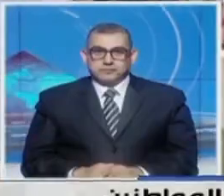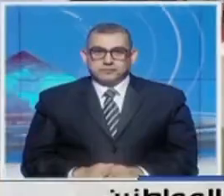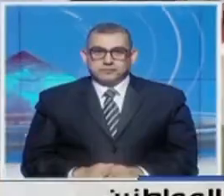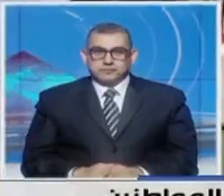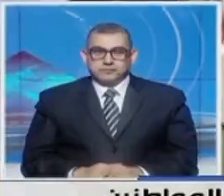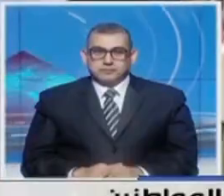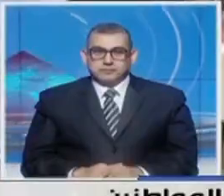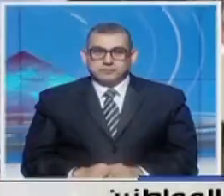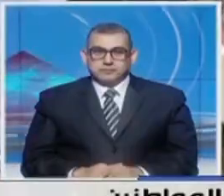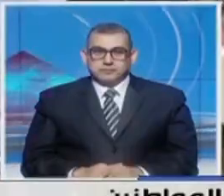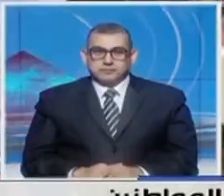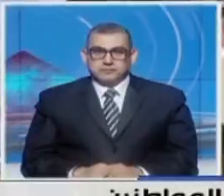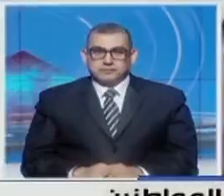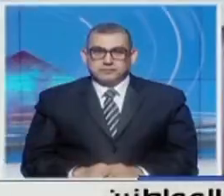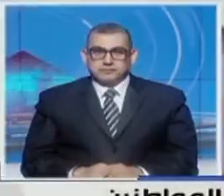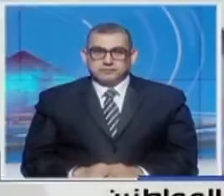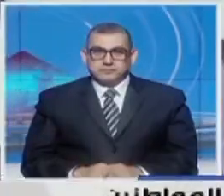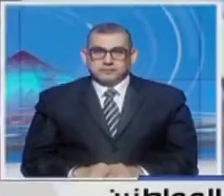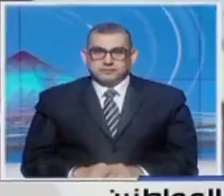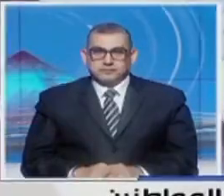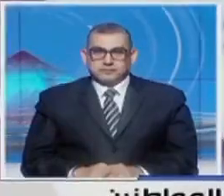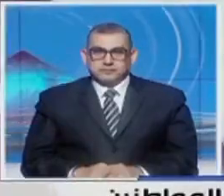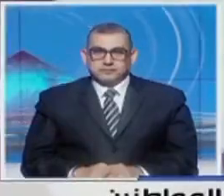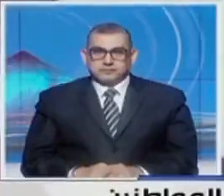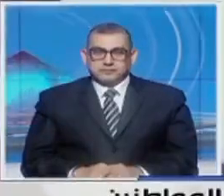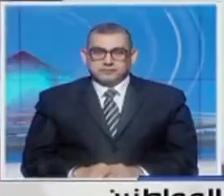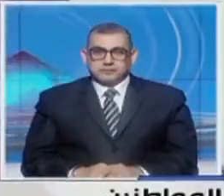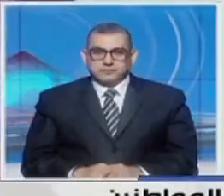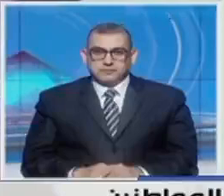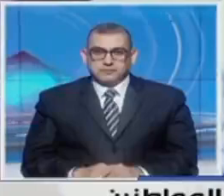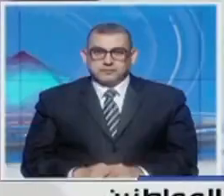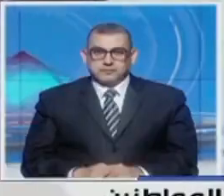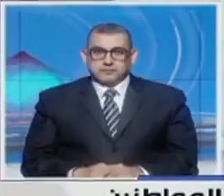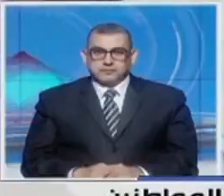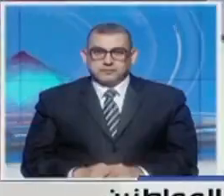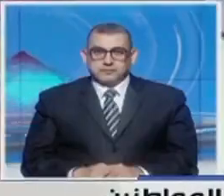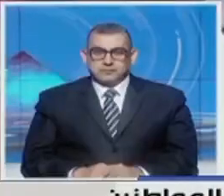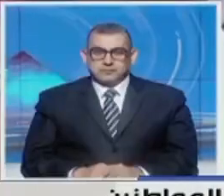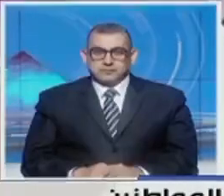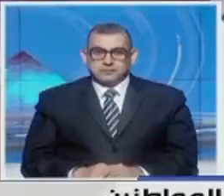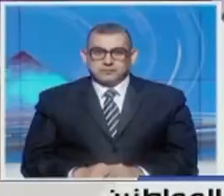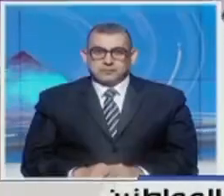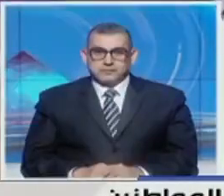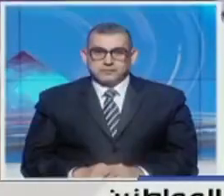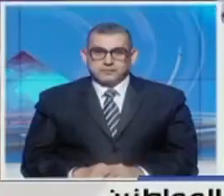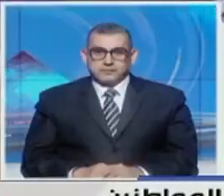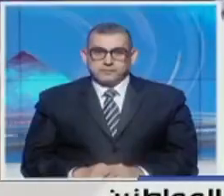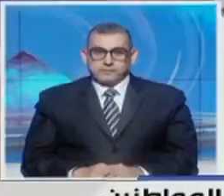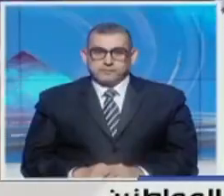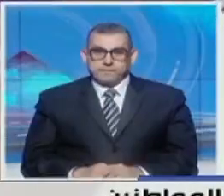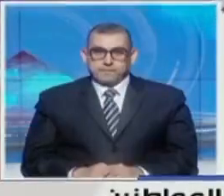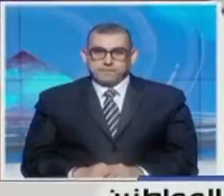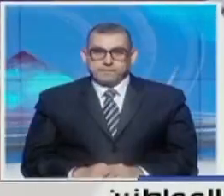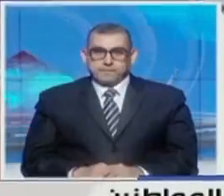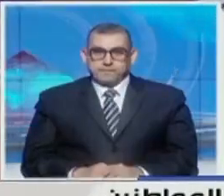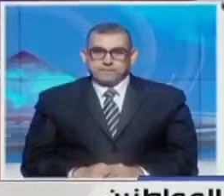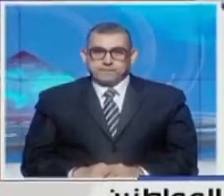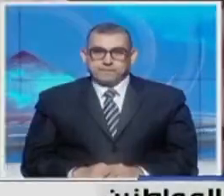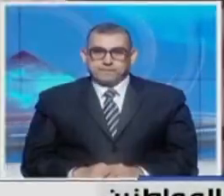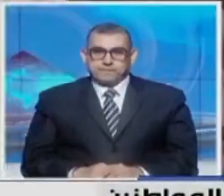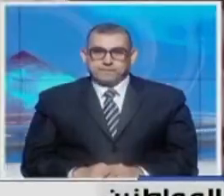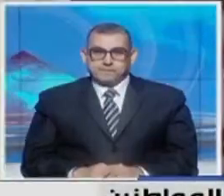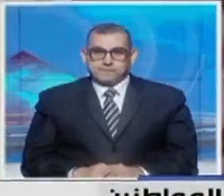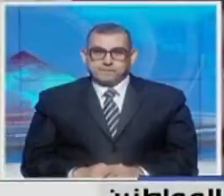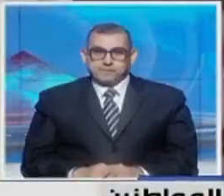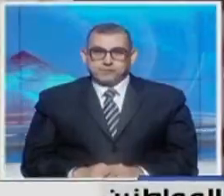وقد المسؤوليه، وشرطه شعب احنا ايدنا واحده على الغريب. في كل جيل بطل تملي